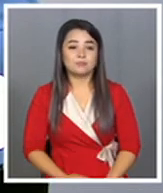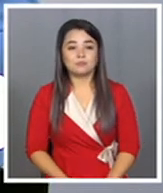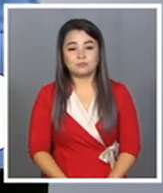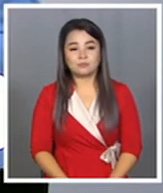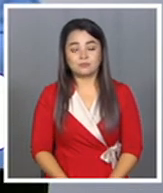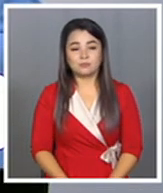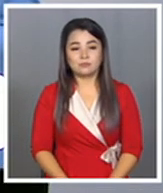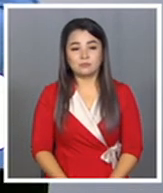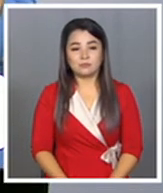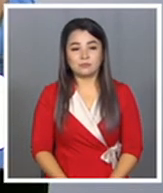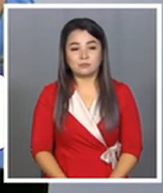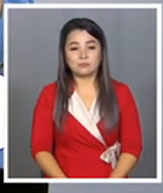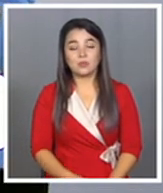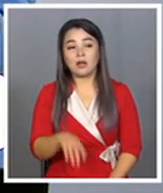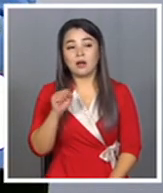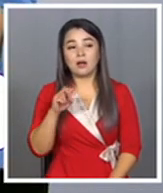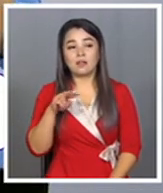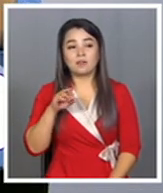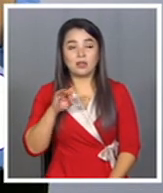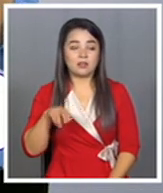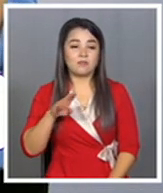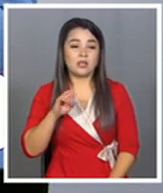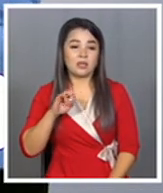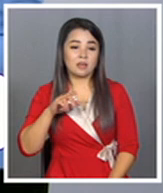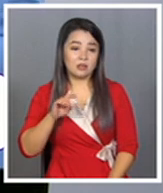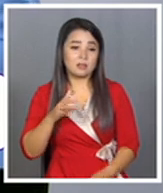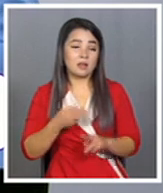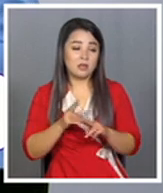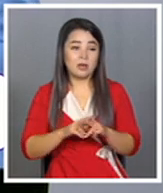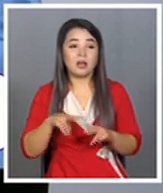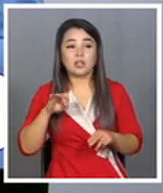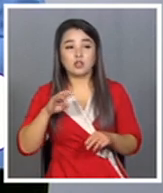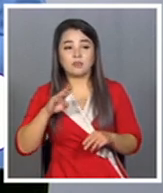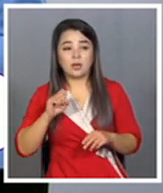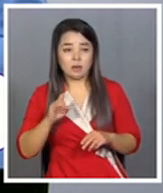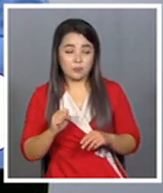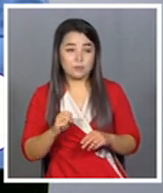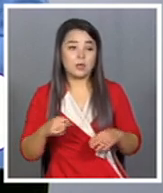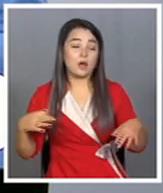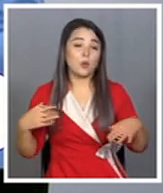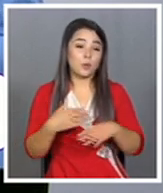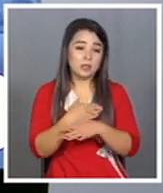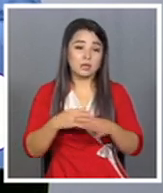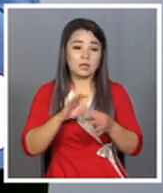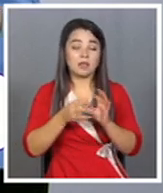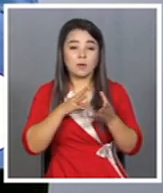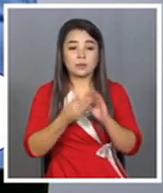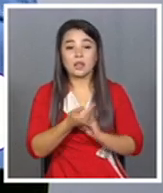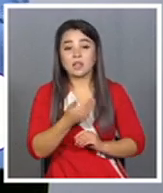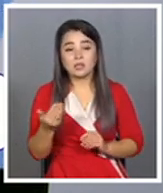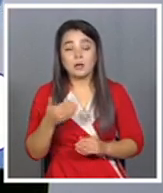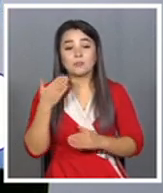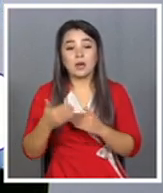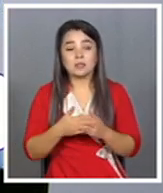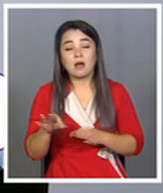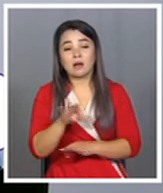Енді Альфред Вегенердің литосфералық тақталардың қозғалысын сіздердің